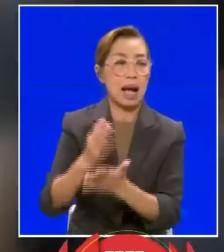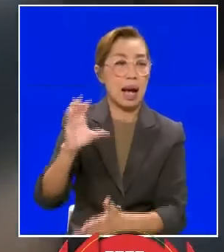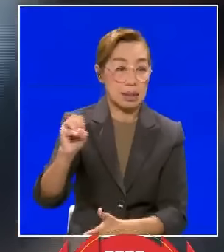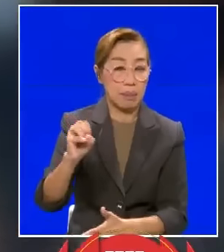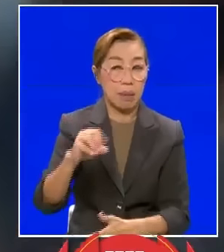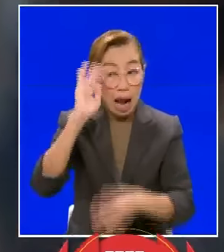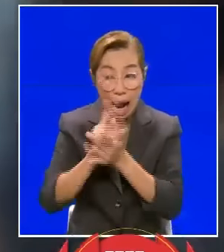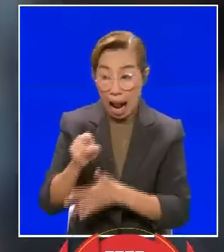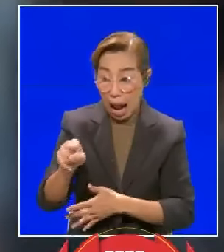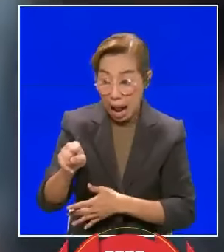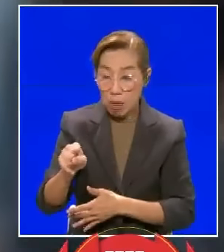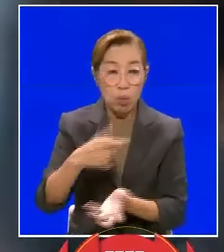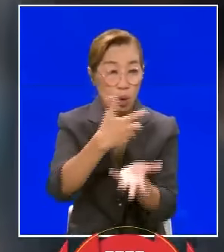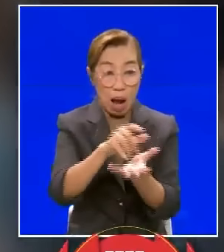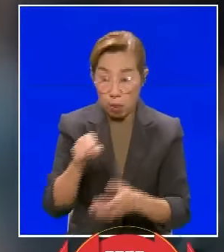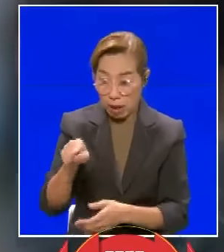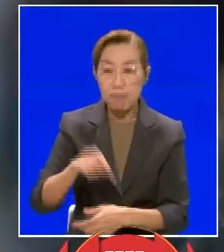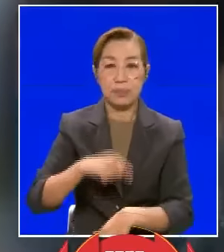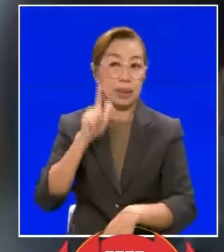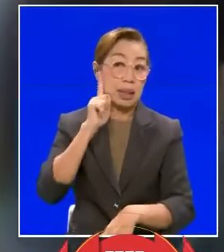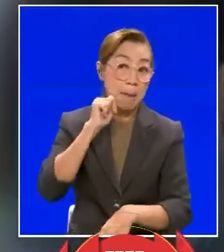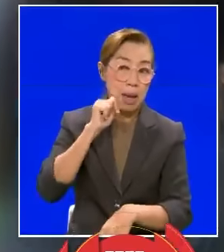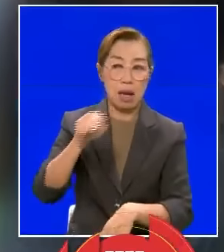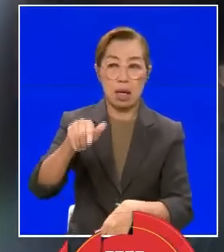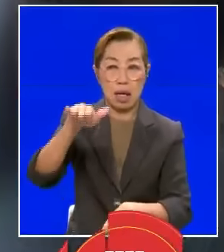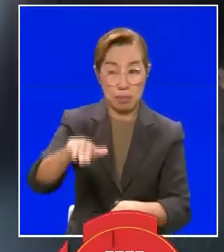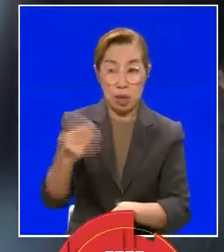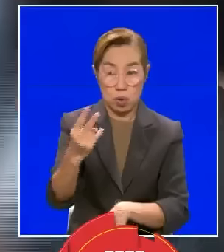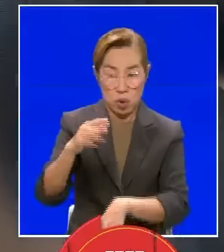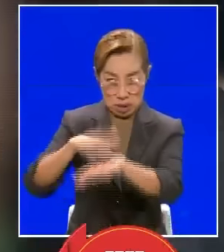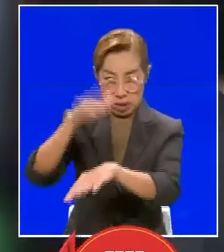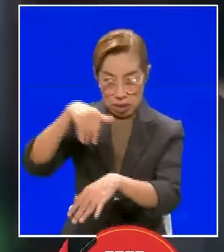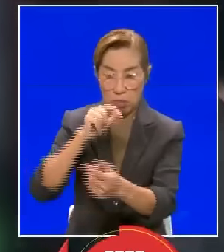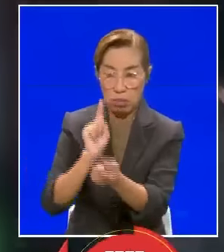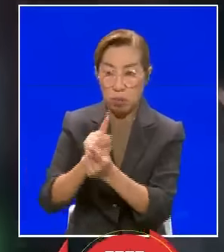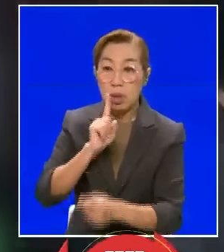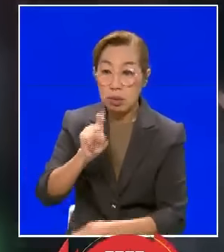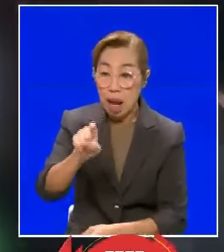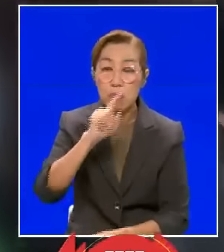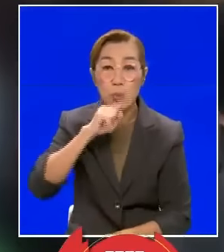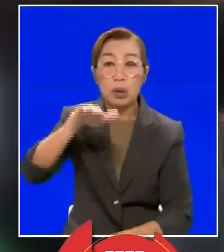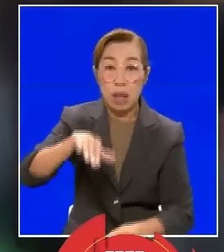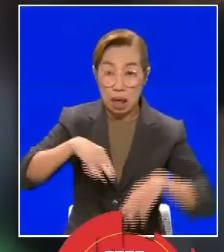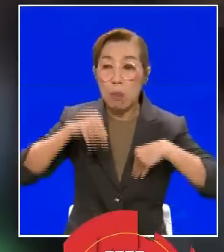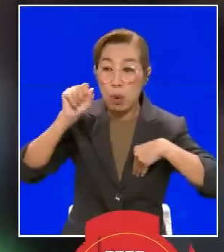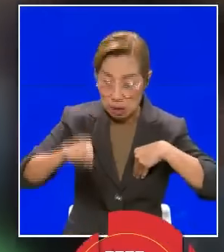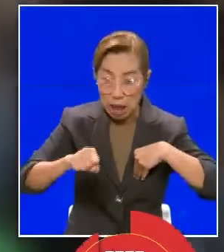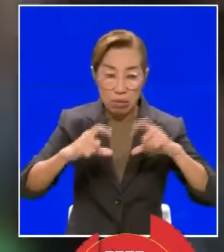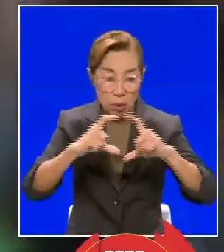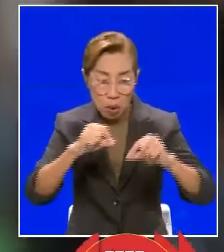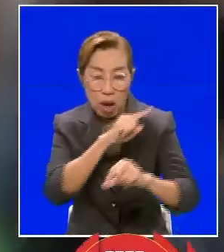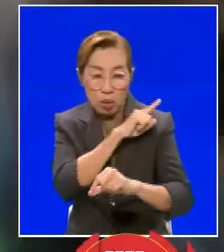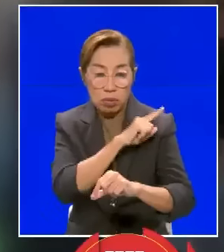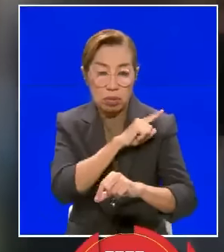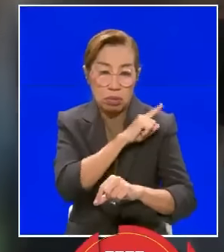าสอบปากคำพร้อมกับสหวิชาชีพหากเด็กสารภาพกับตำรวจว่าเป็นยาเสพติดของตนเองจริงนะครับก็จะนำคำให้การไป